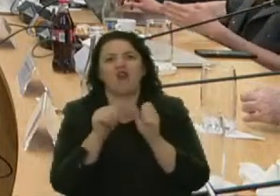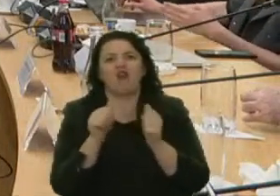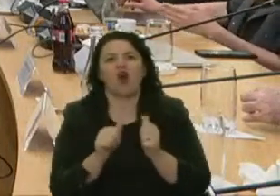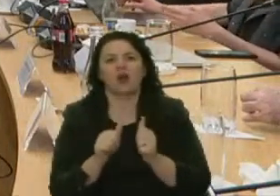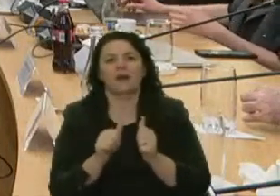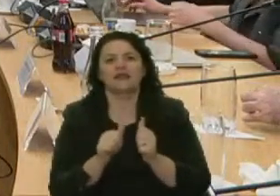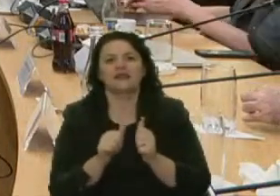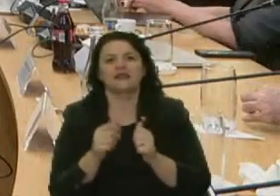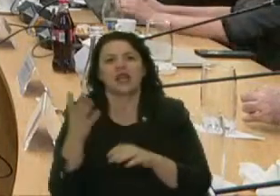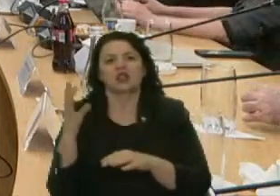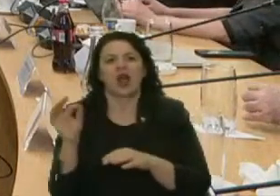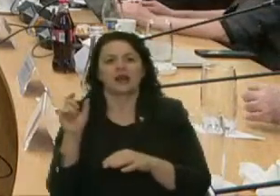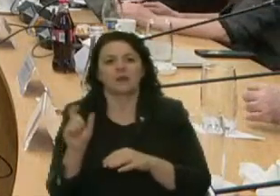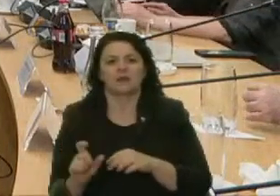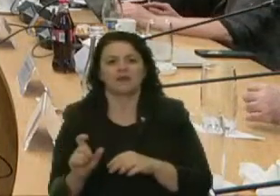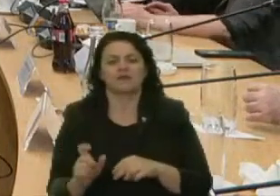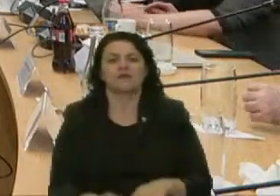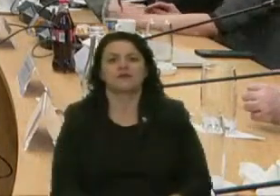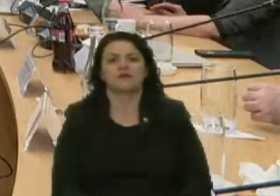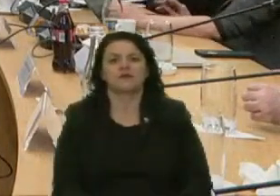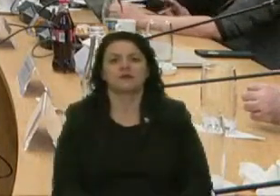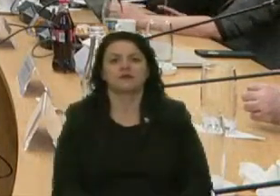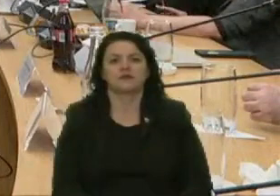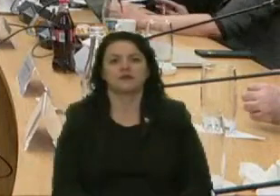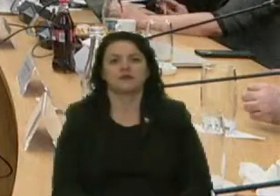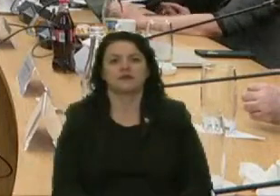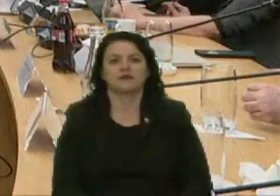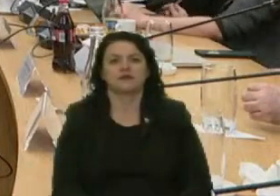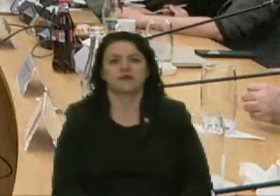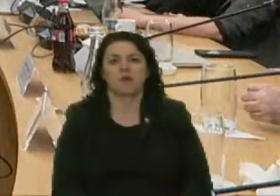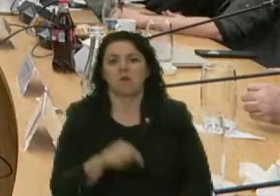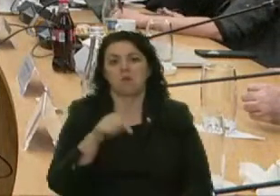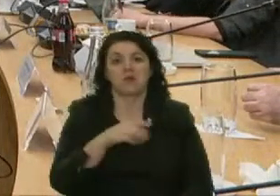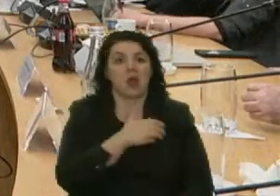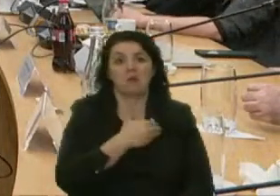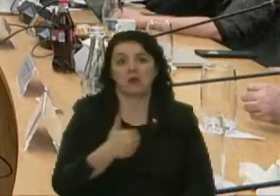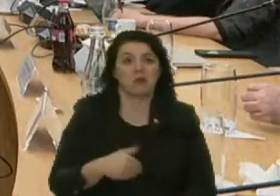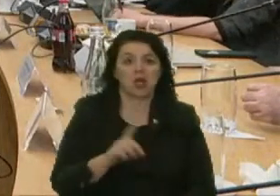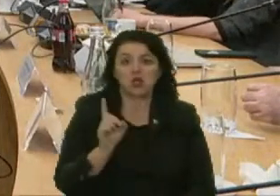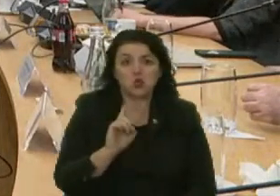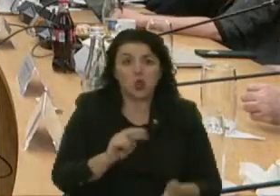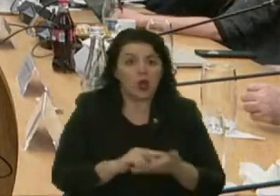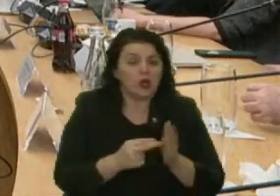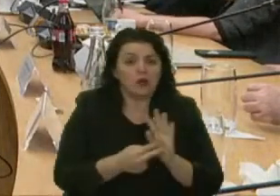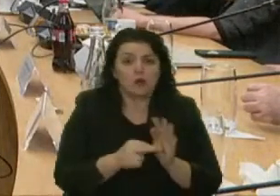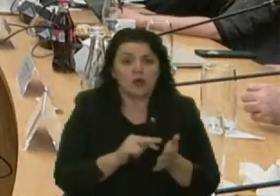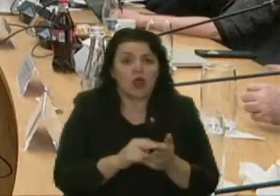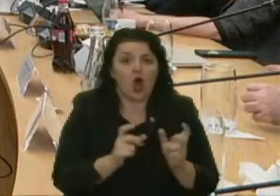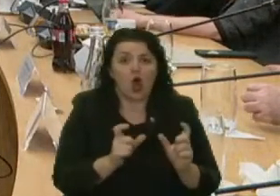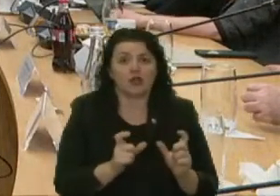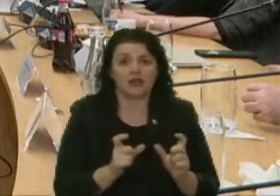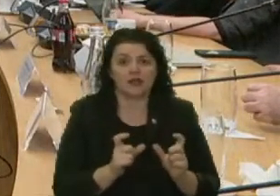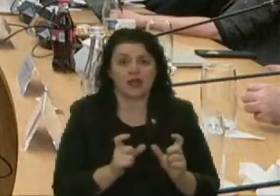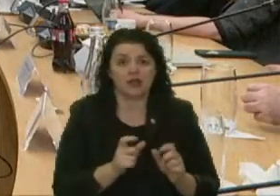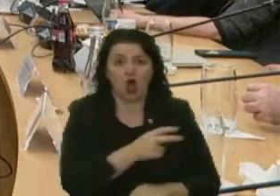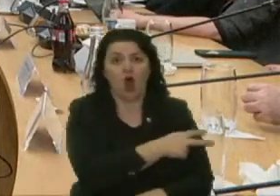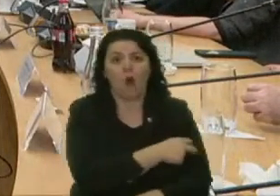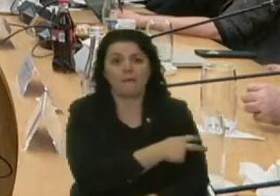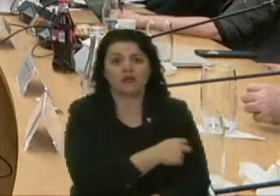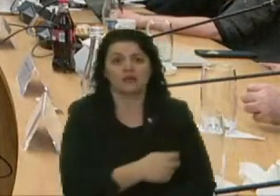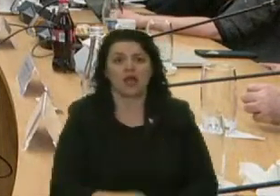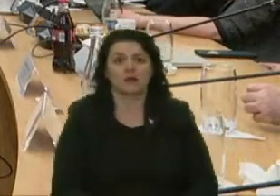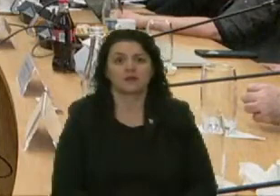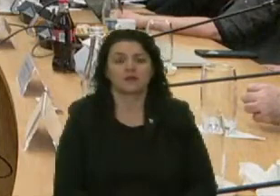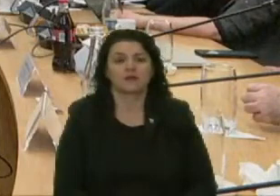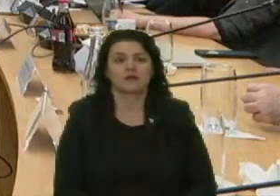bineînțeles din alți evaluatori în cazul afcn în cazul primăriei nu există procedură de contestație și o astfel de comisie Toate